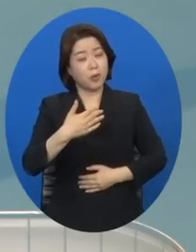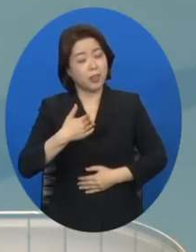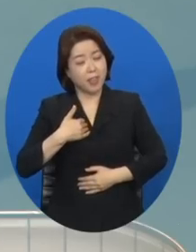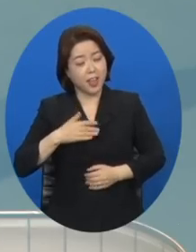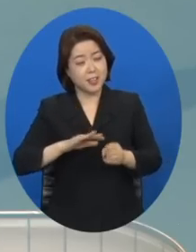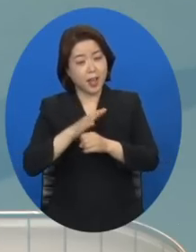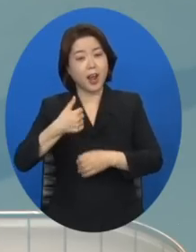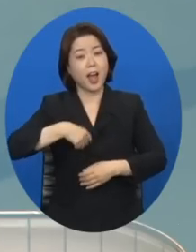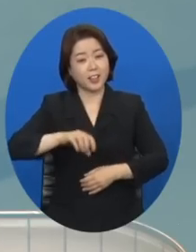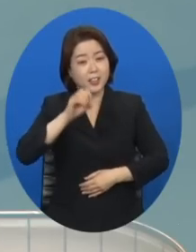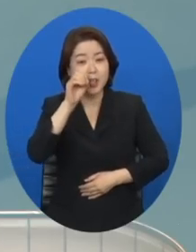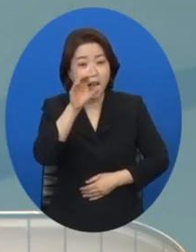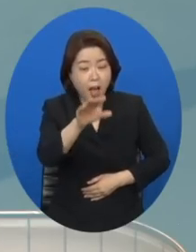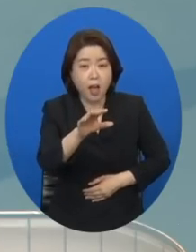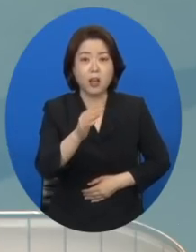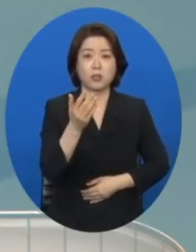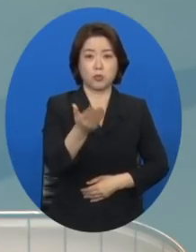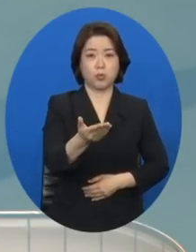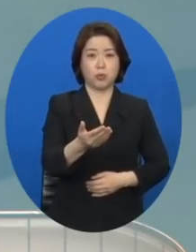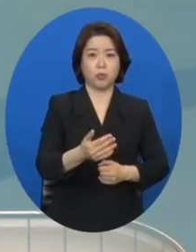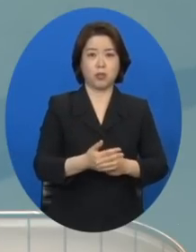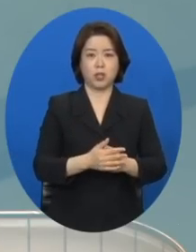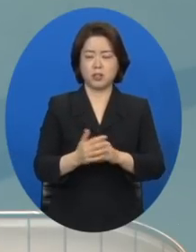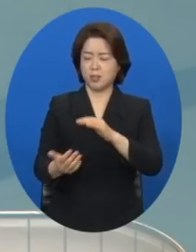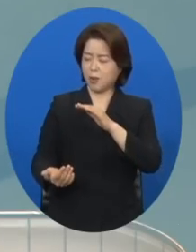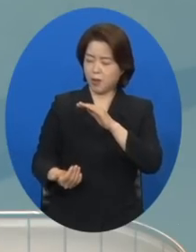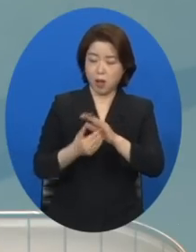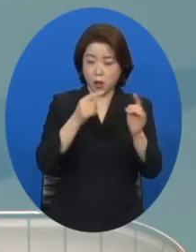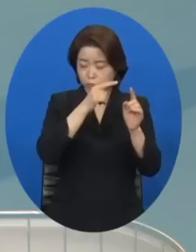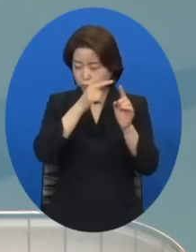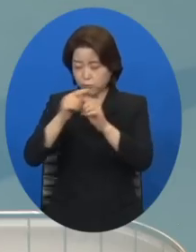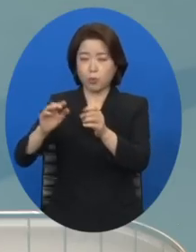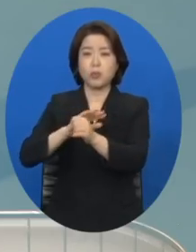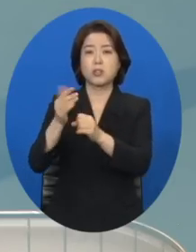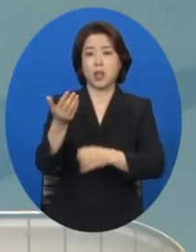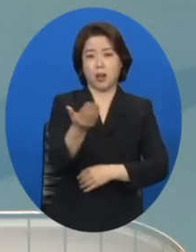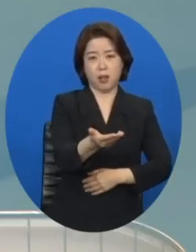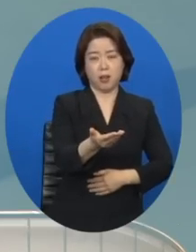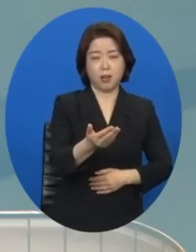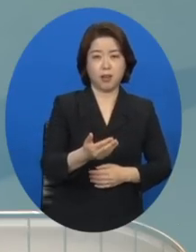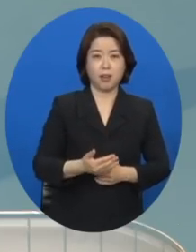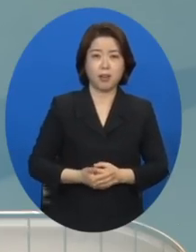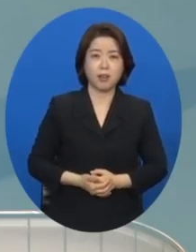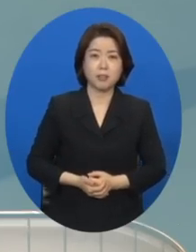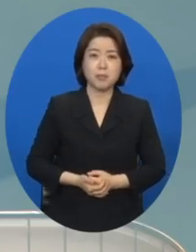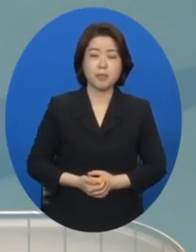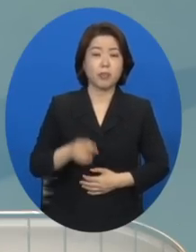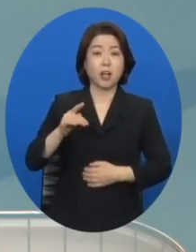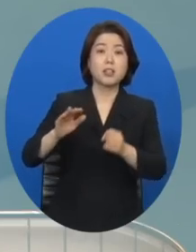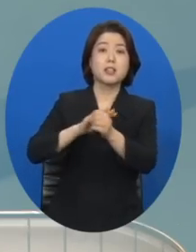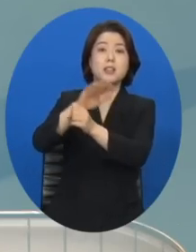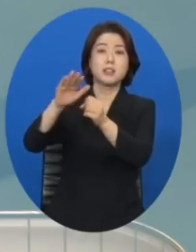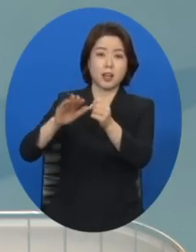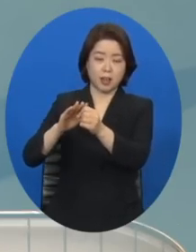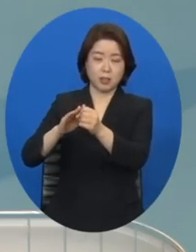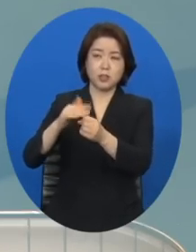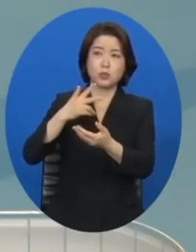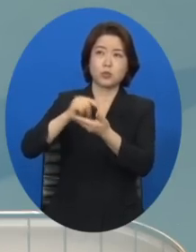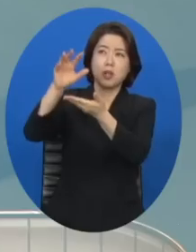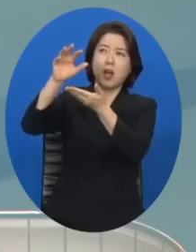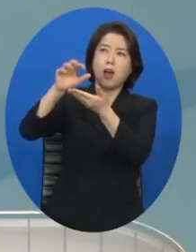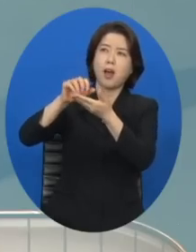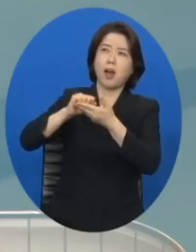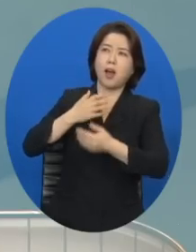아들이야라고 말씀하시잖아요 절대적인 사랑이에요 무조건적인 사랑이에요 이 사랑을 주님은 아셨어요